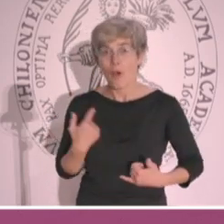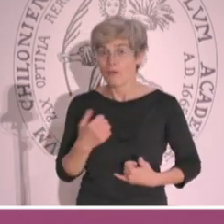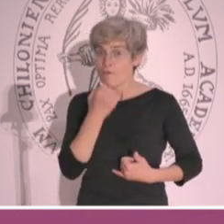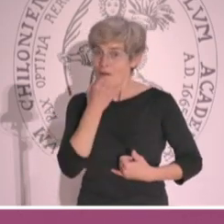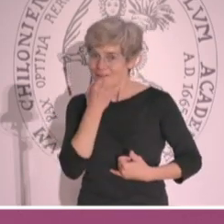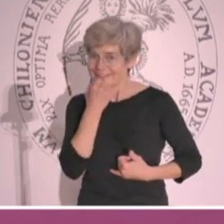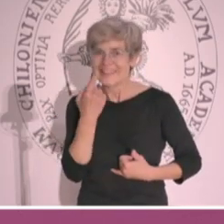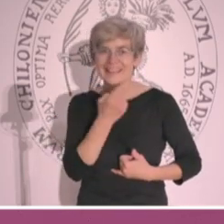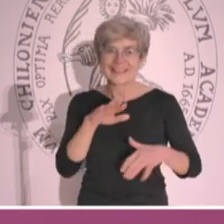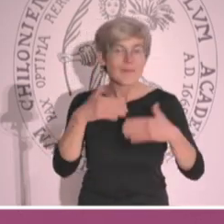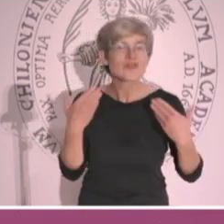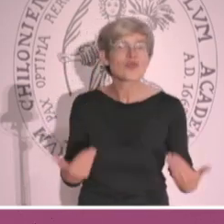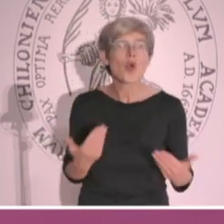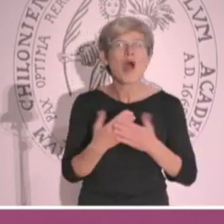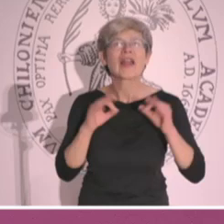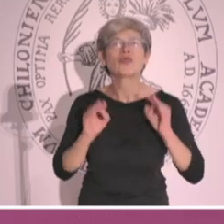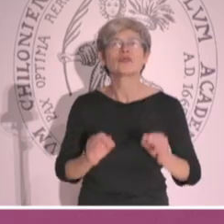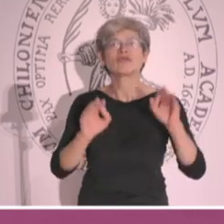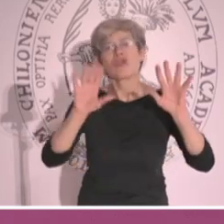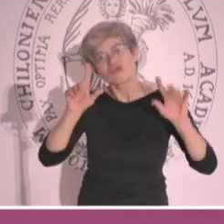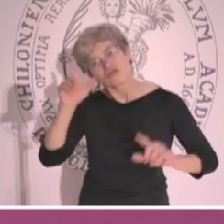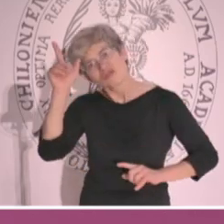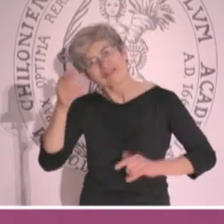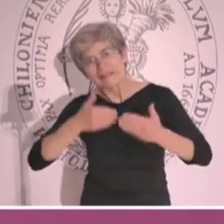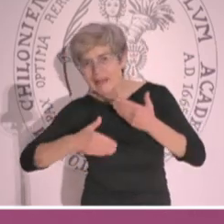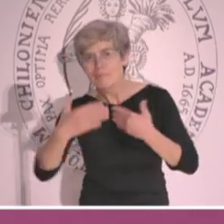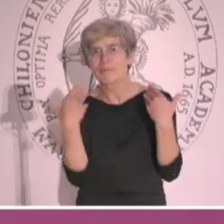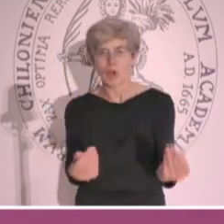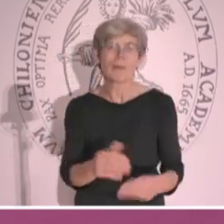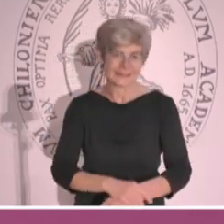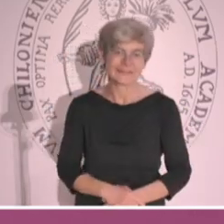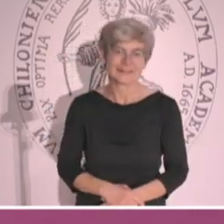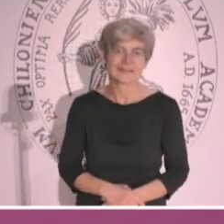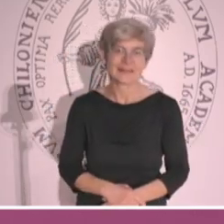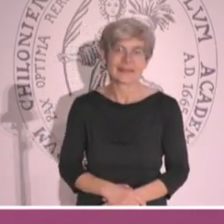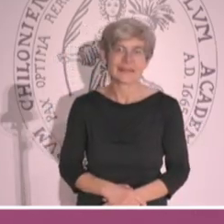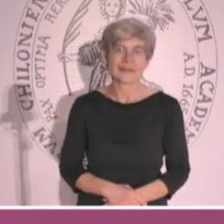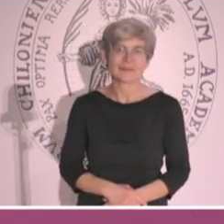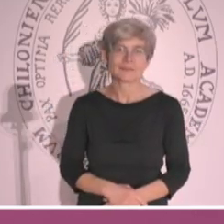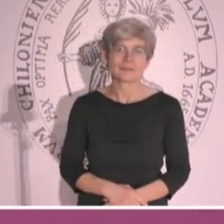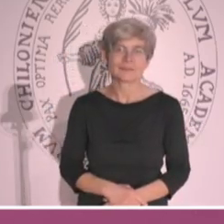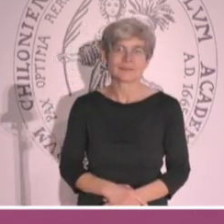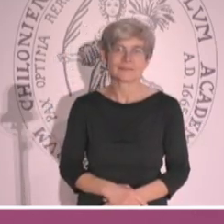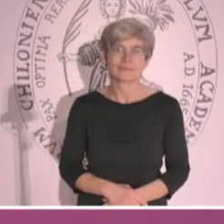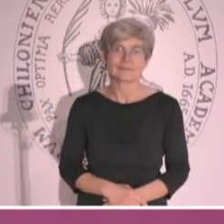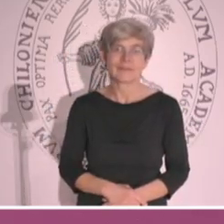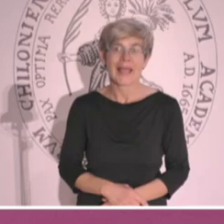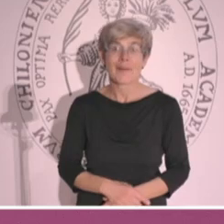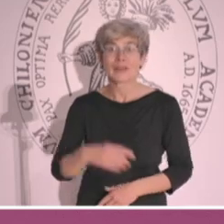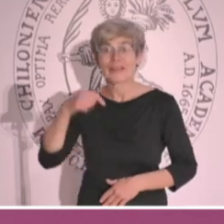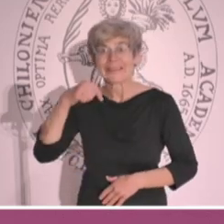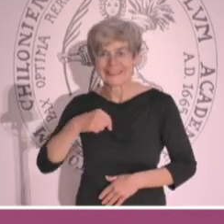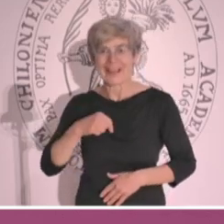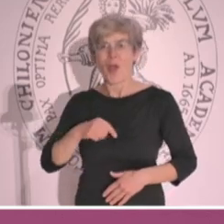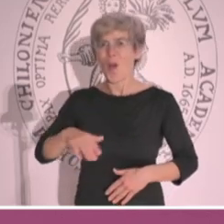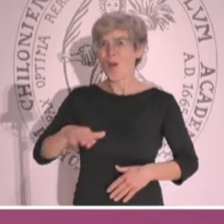Start in das Studium auch finden. Sie werden damit unseren Unicampus als einen Ort